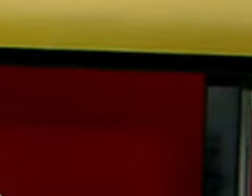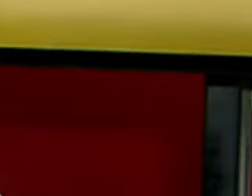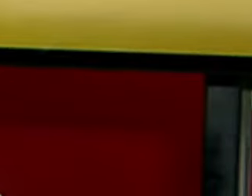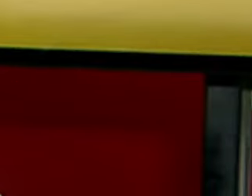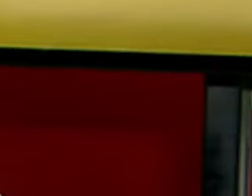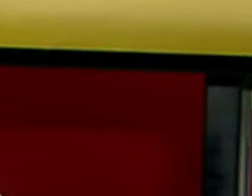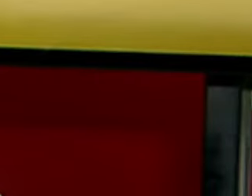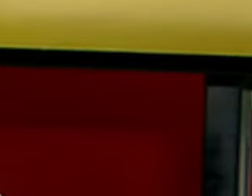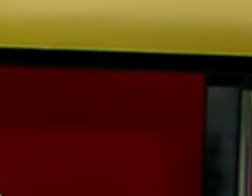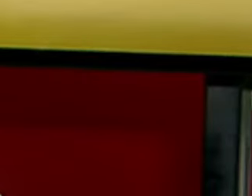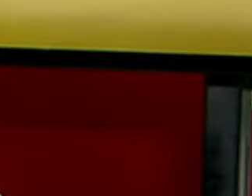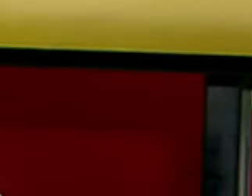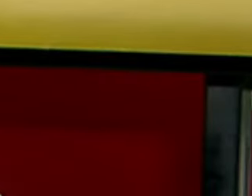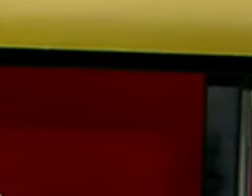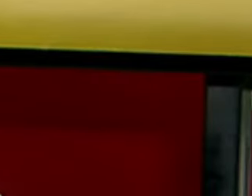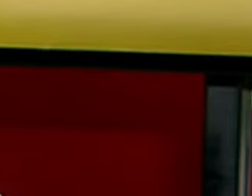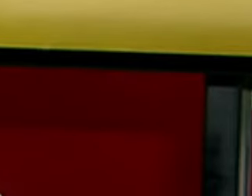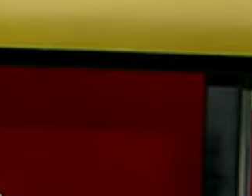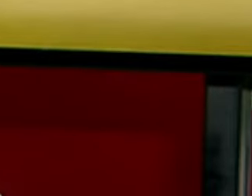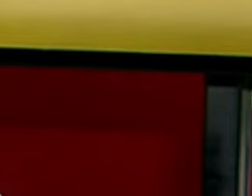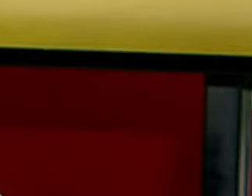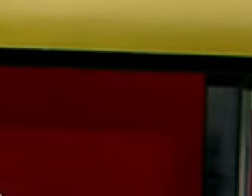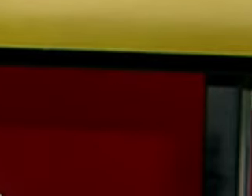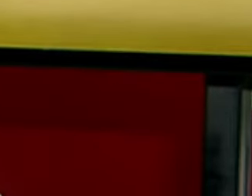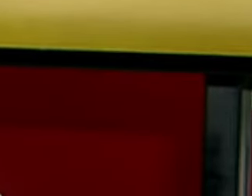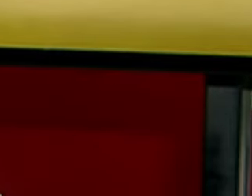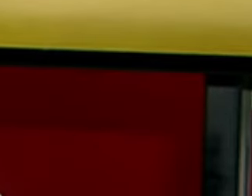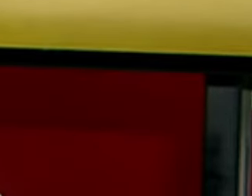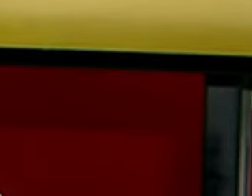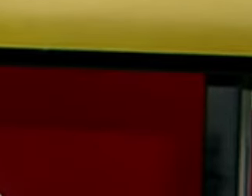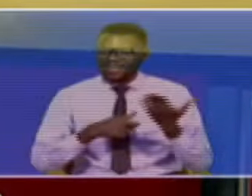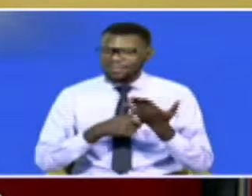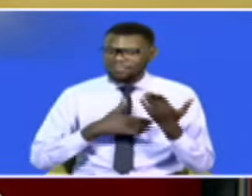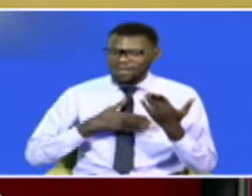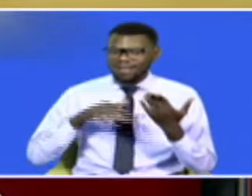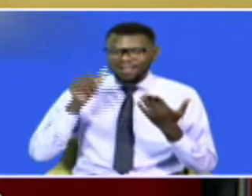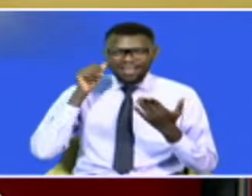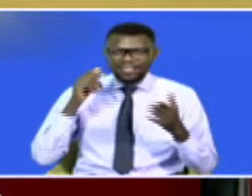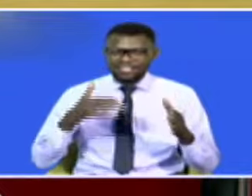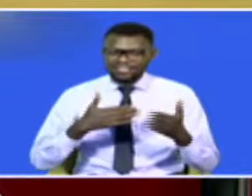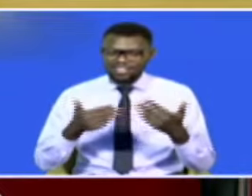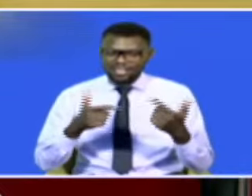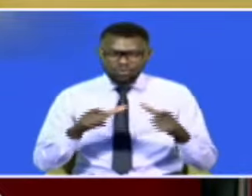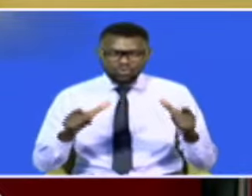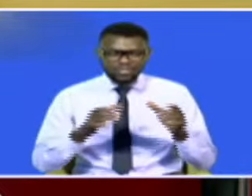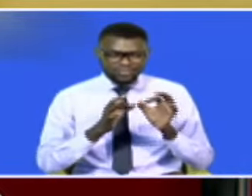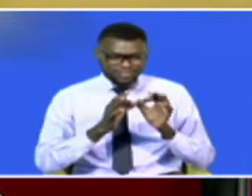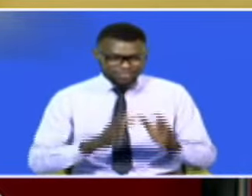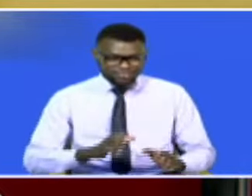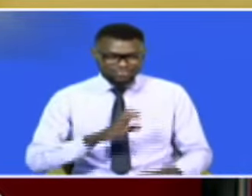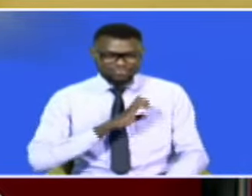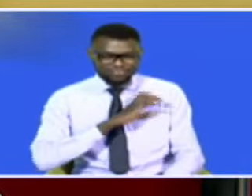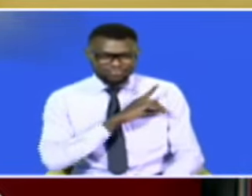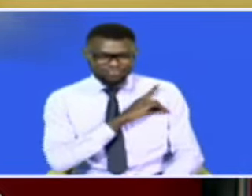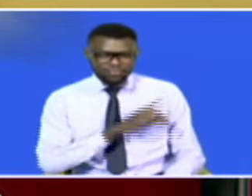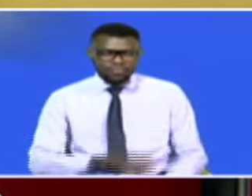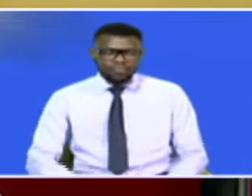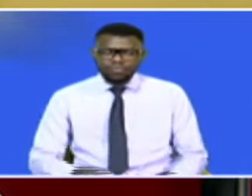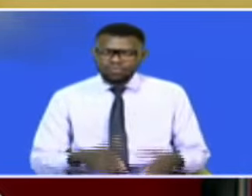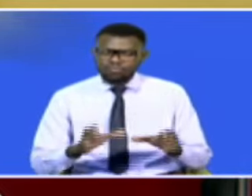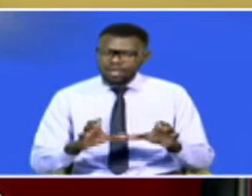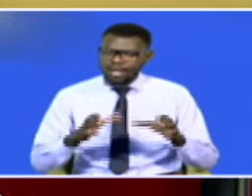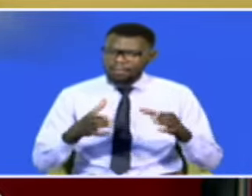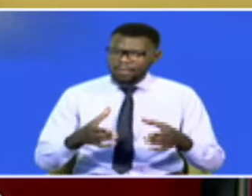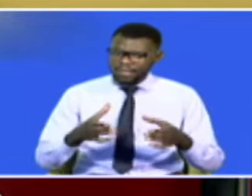Karibu kwenye taarifa za KTN leo jioni hii. Mimi naitwa Ali Manzu, mtangazaji mwenzangu kupitia lugha ya ishara ni Damien Evans. Kampuni ya